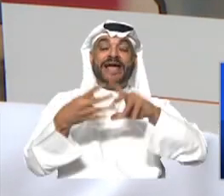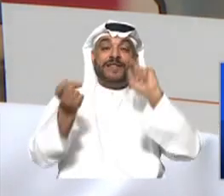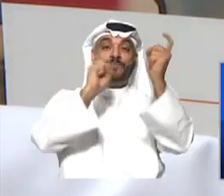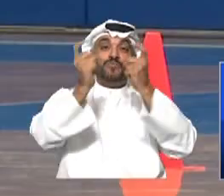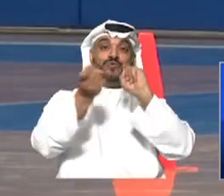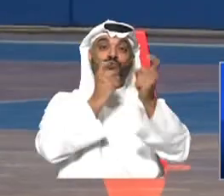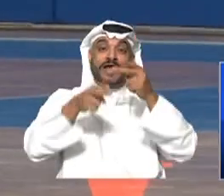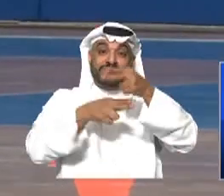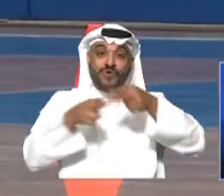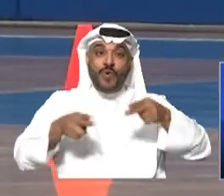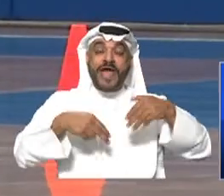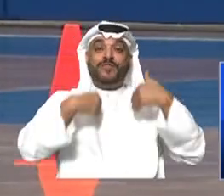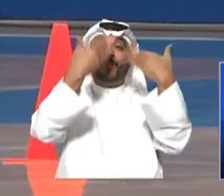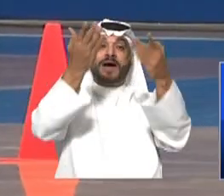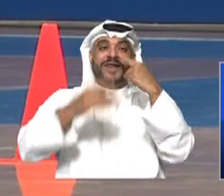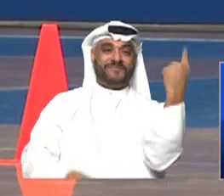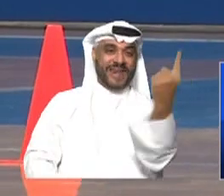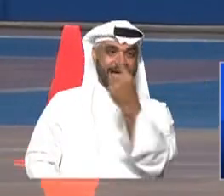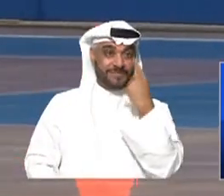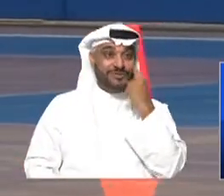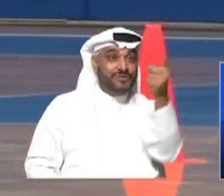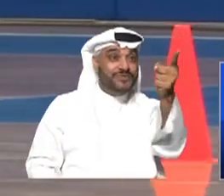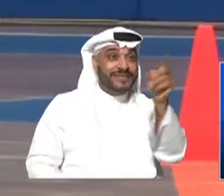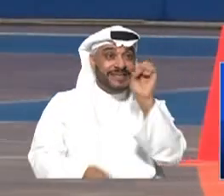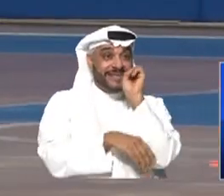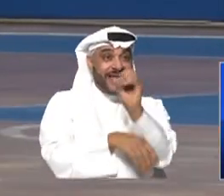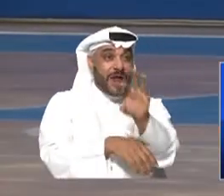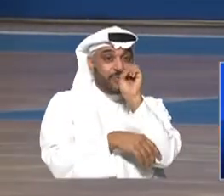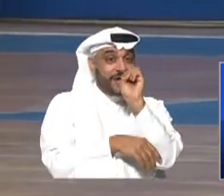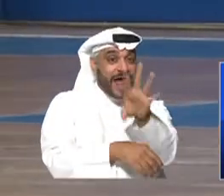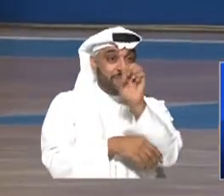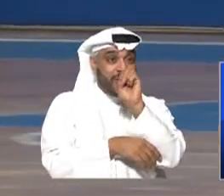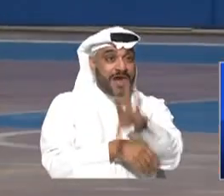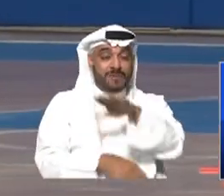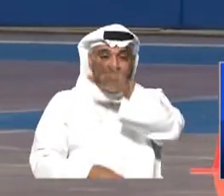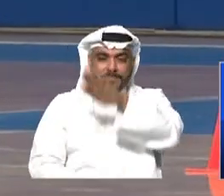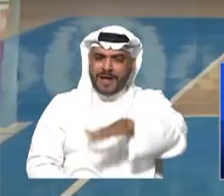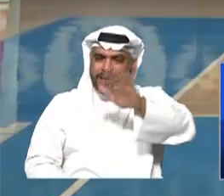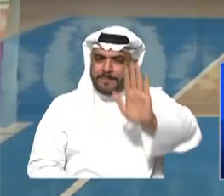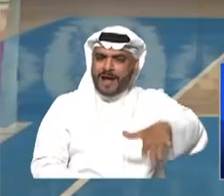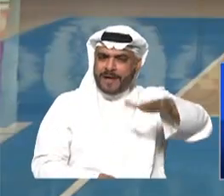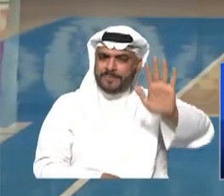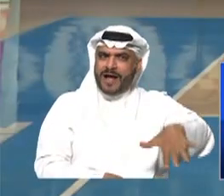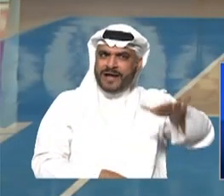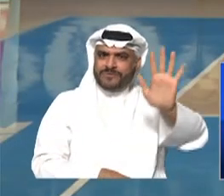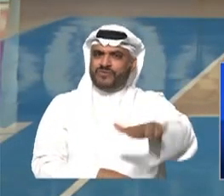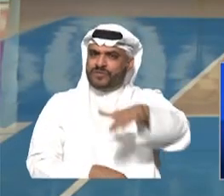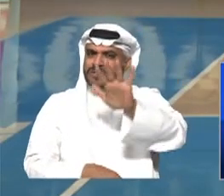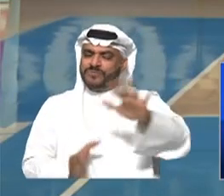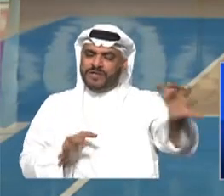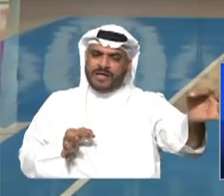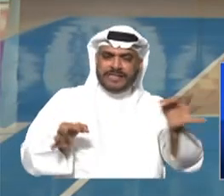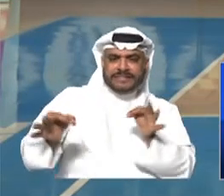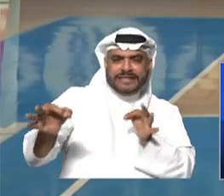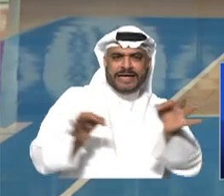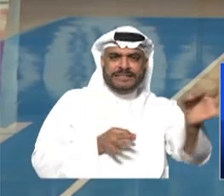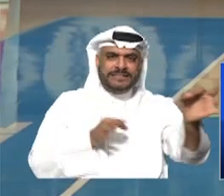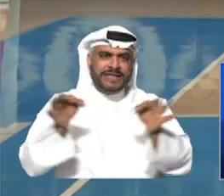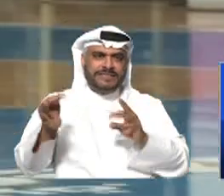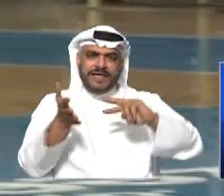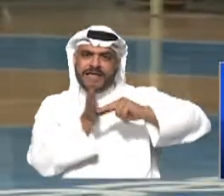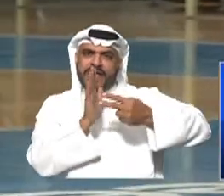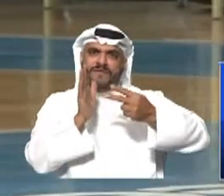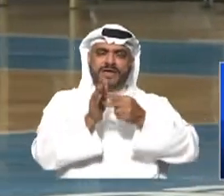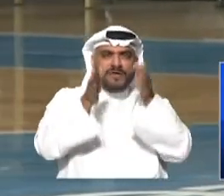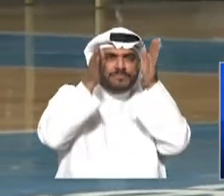والعالميه تفسير القواعد هنا في لعبه تعتمد بالدرجه الاولى على المهارات والتركيز في ويب